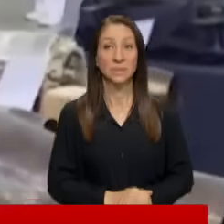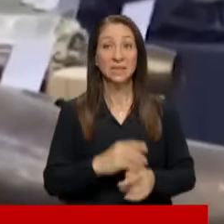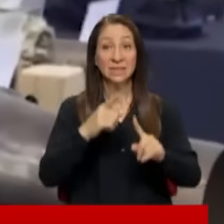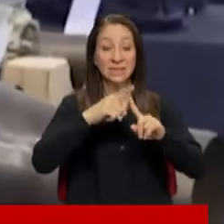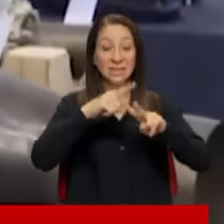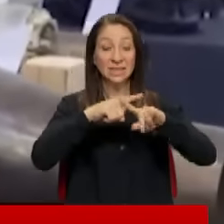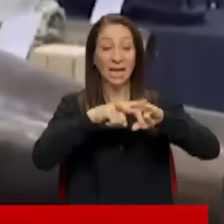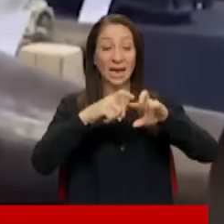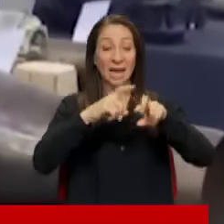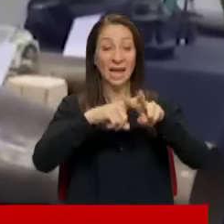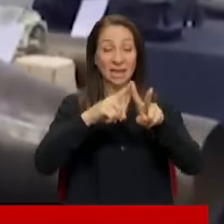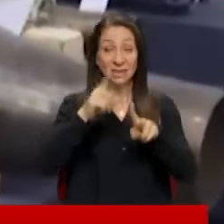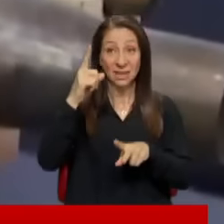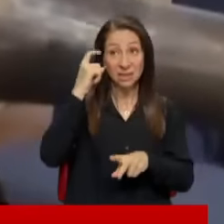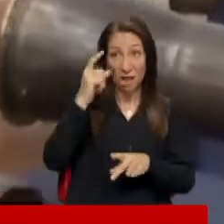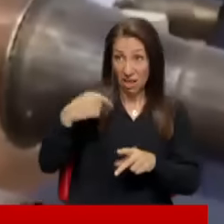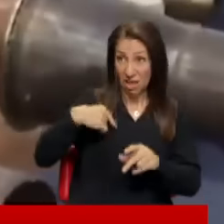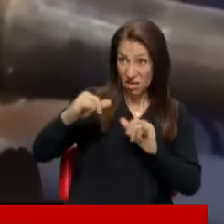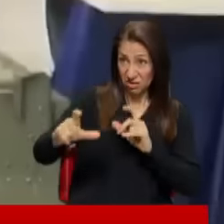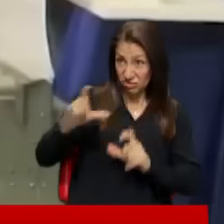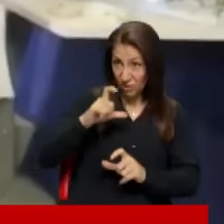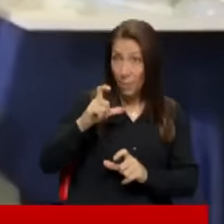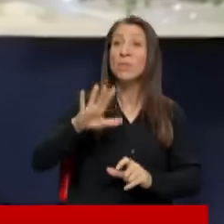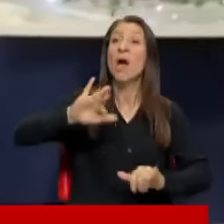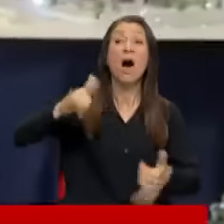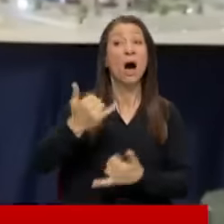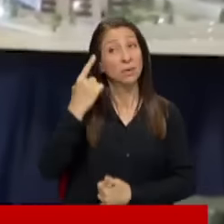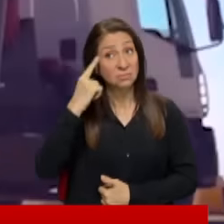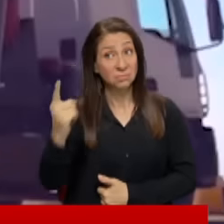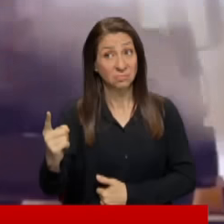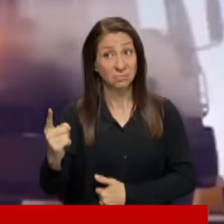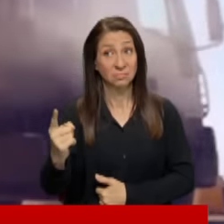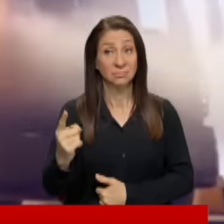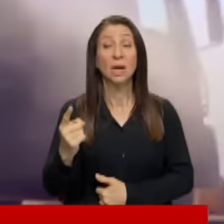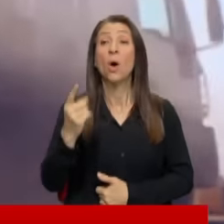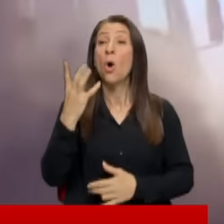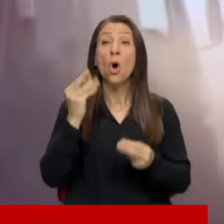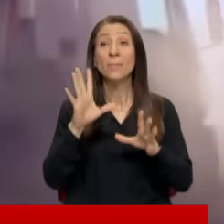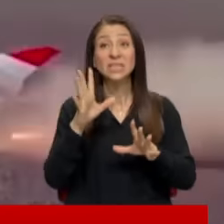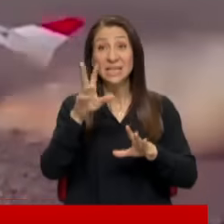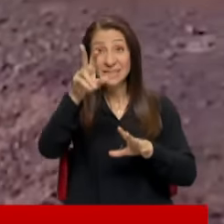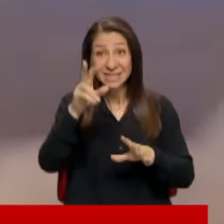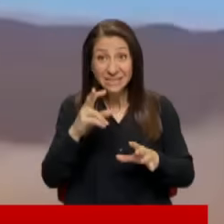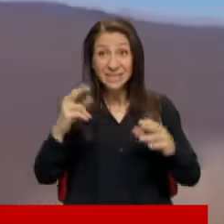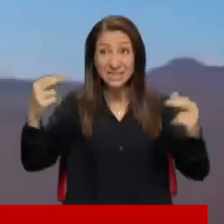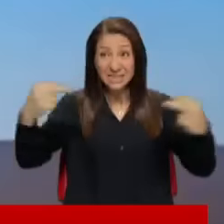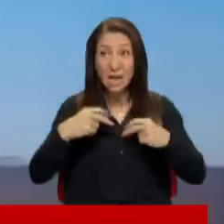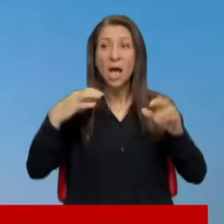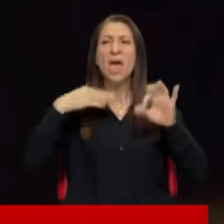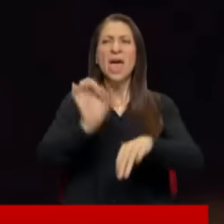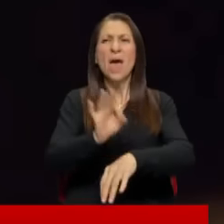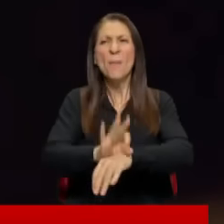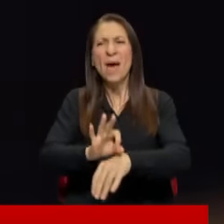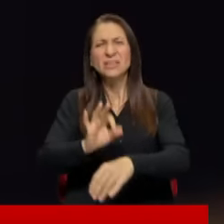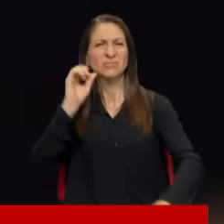Tahran'sa Tel Aviv'i misilleme konusunda uyardı. Yanıtımız daha ağır olur dedi. Olası bir saldırıya anında yanıt